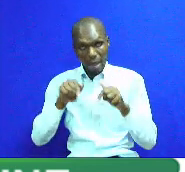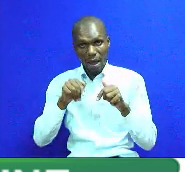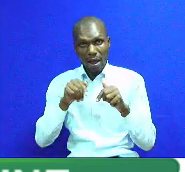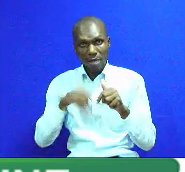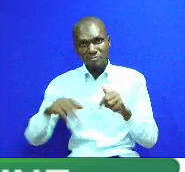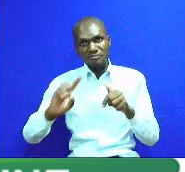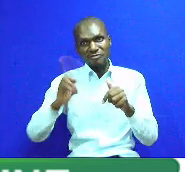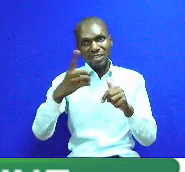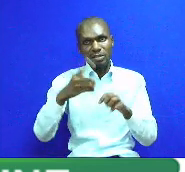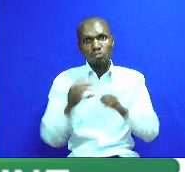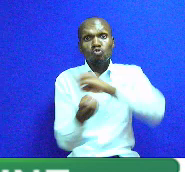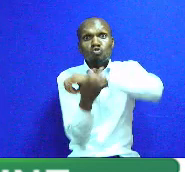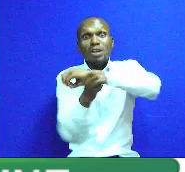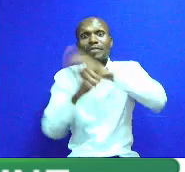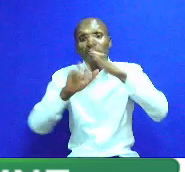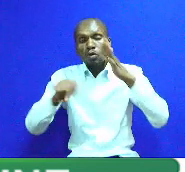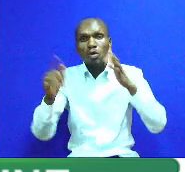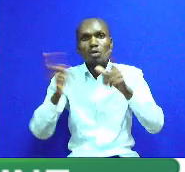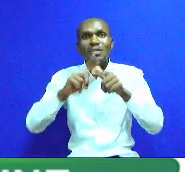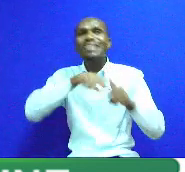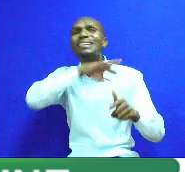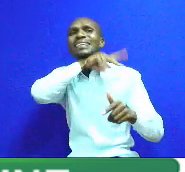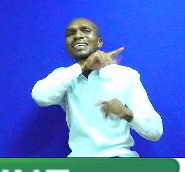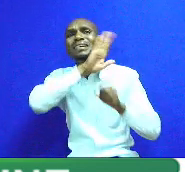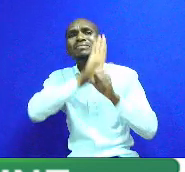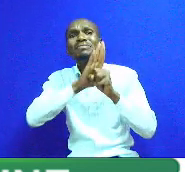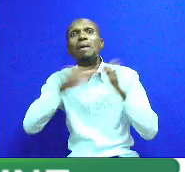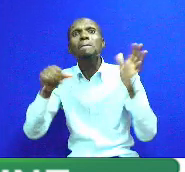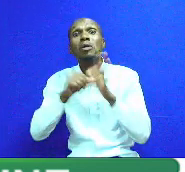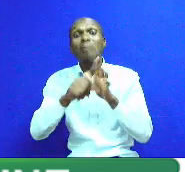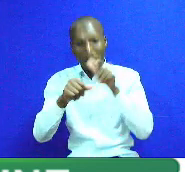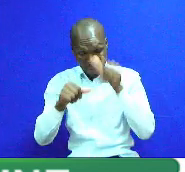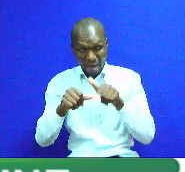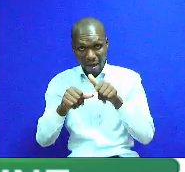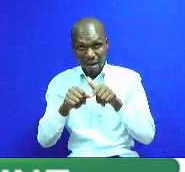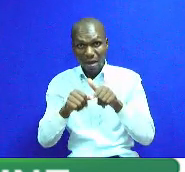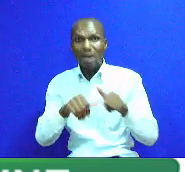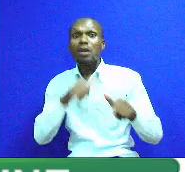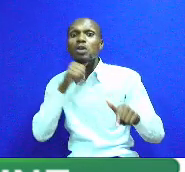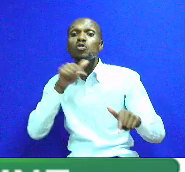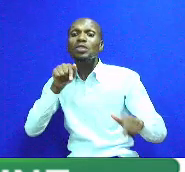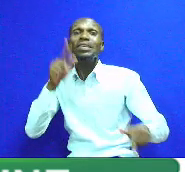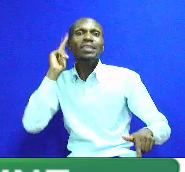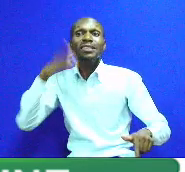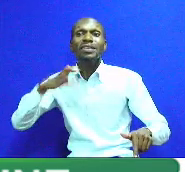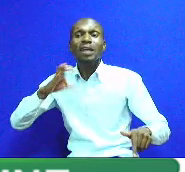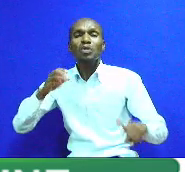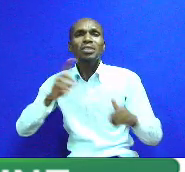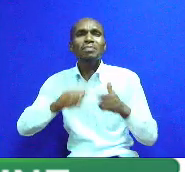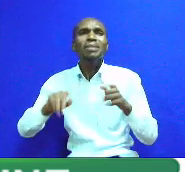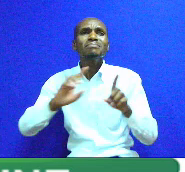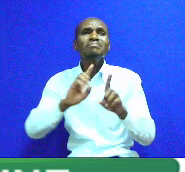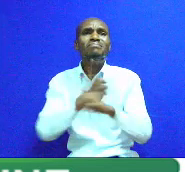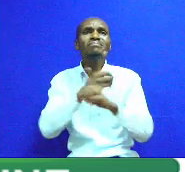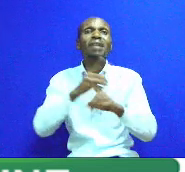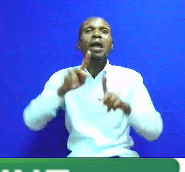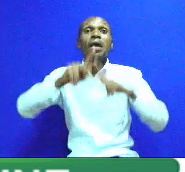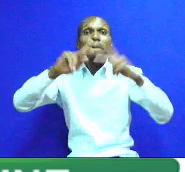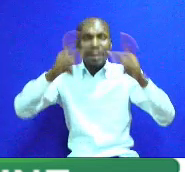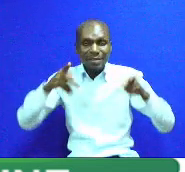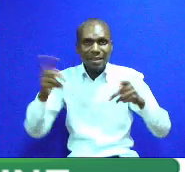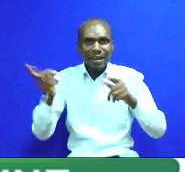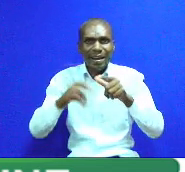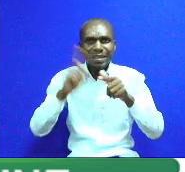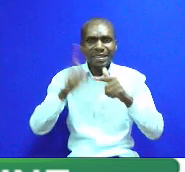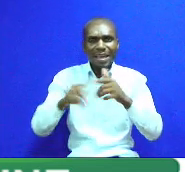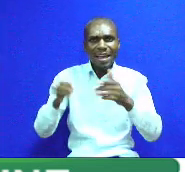Kitu ya kwanza kuongelea ni kwamba uchafu imekuwa ni donda sugu. Sio Kisii County peke yake lakini kila mahali. Na